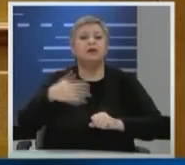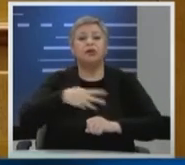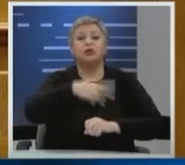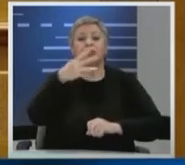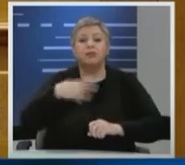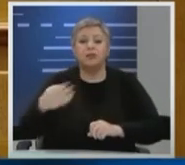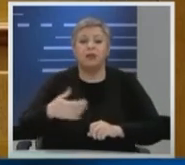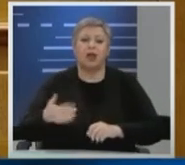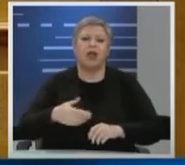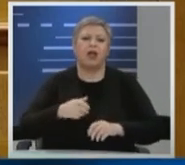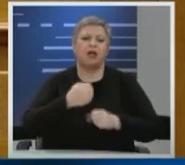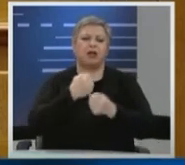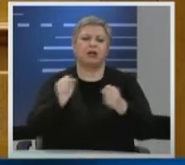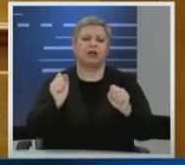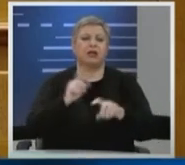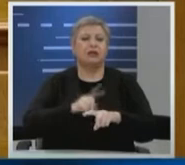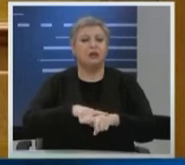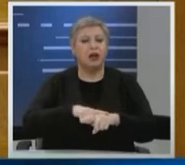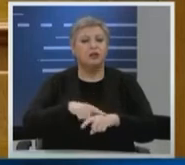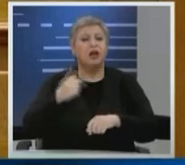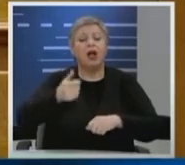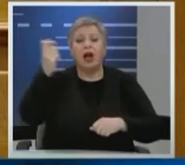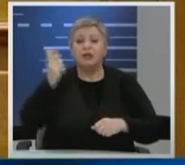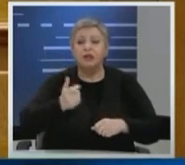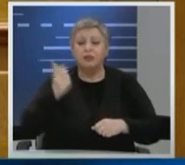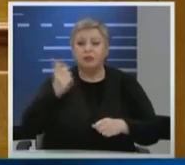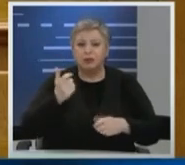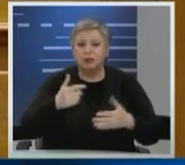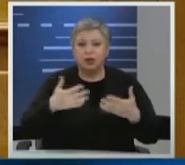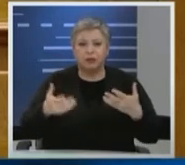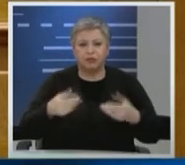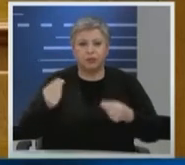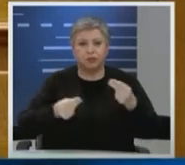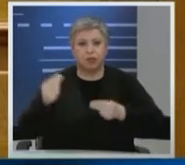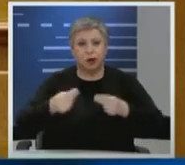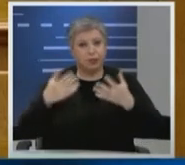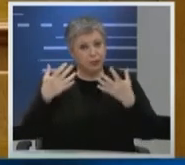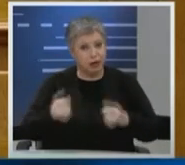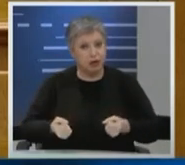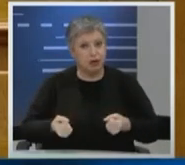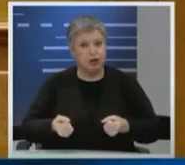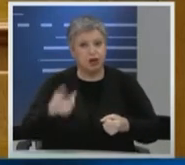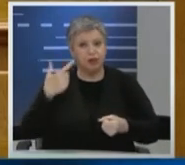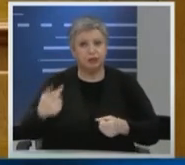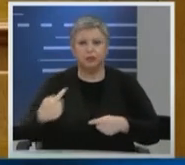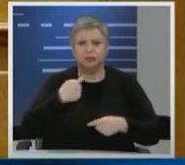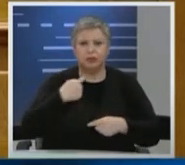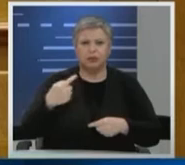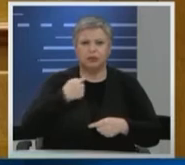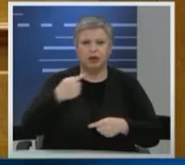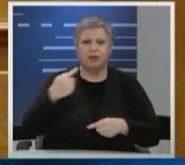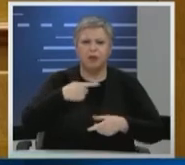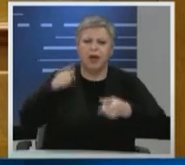συνταξιούχοι. Και βέβαια πολύ περισσότερο αποτελεί πρόκληση όταν ως αντιστάθμισμα, όπως άλλωστε